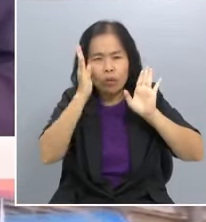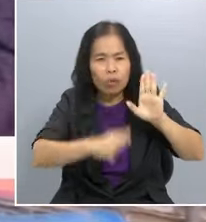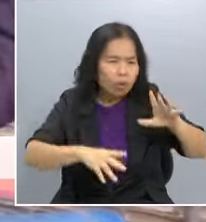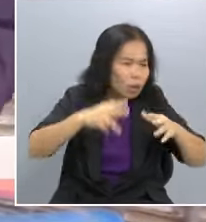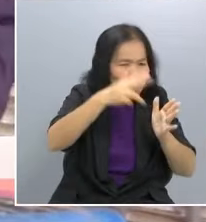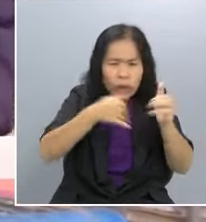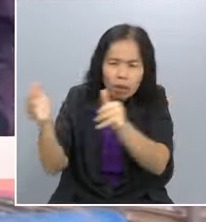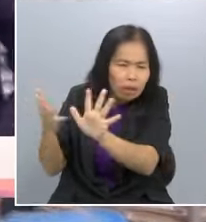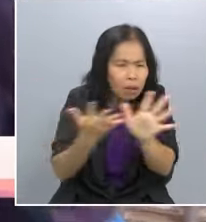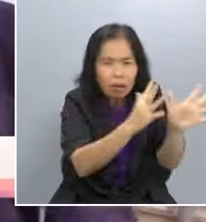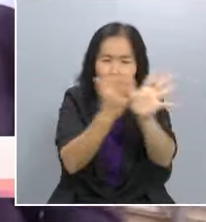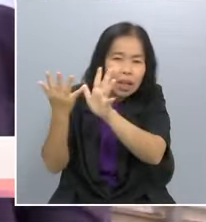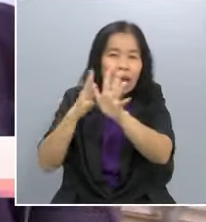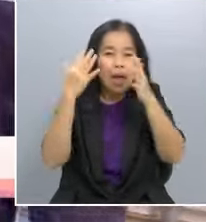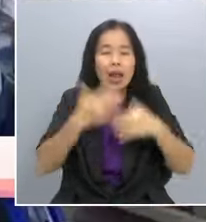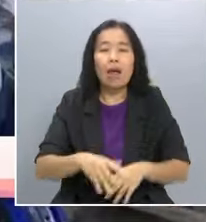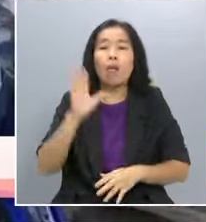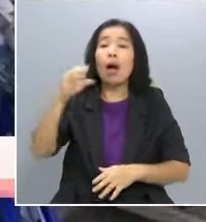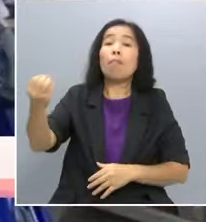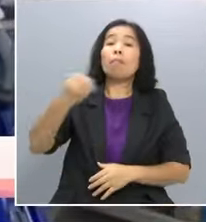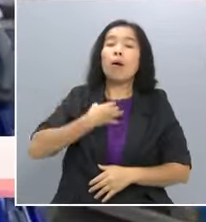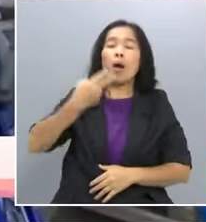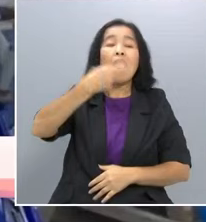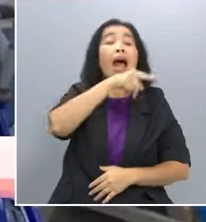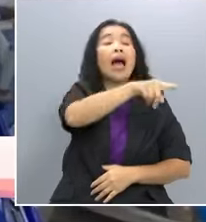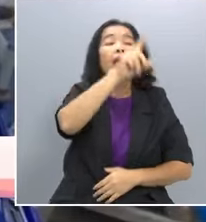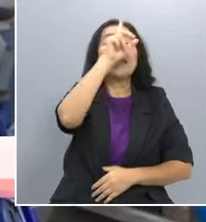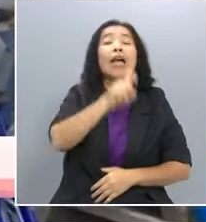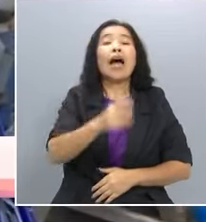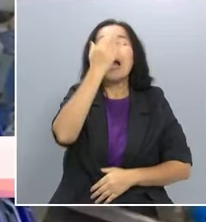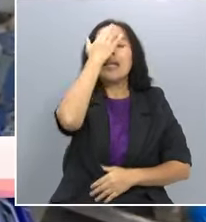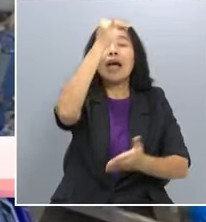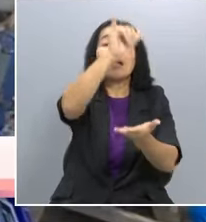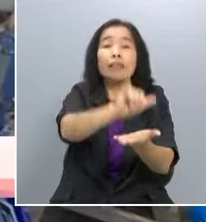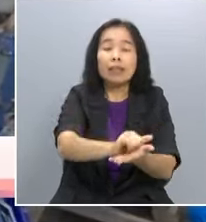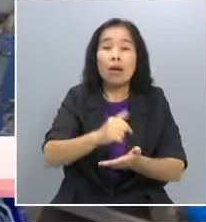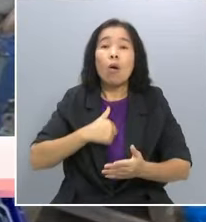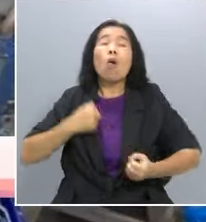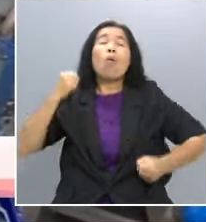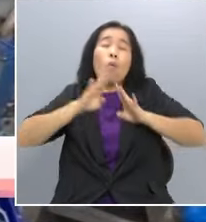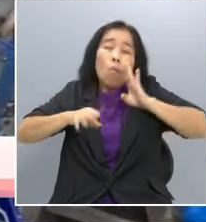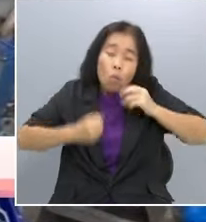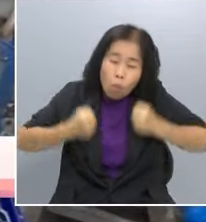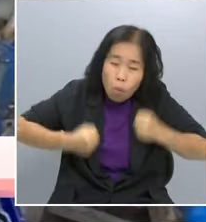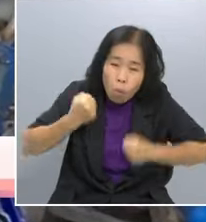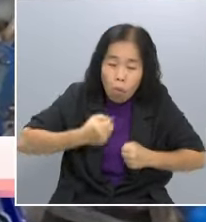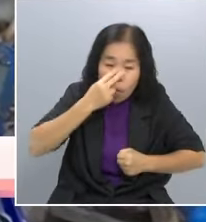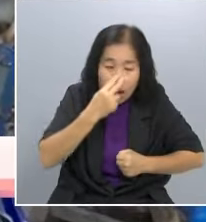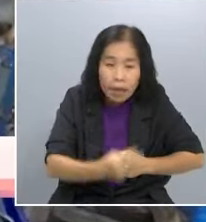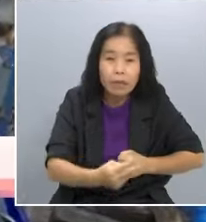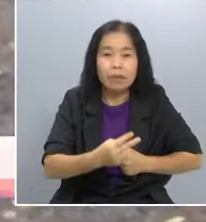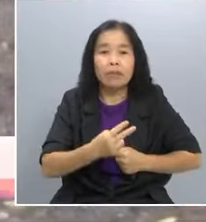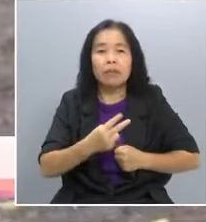ล่กันหลังจากนั้นก็มีคนตะโกนบอกว่าหลานป้าเสียชีวิตอยู่ที่หน้าบ้านป้ารีบวิ่งออกไปดูนะคะภาพ